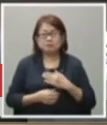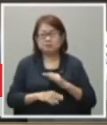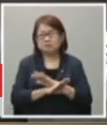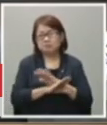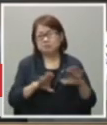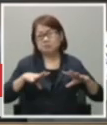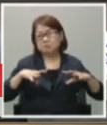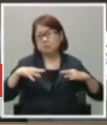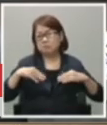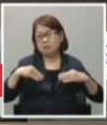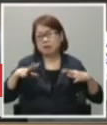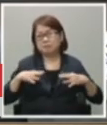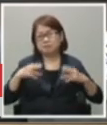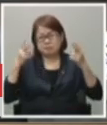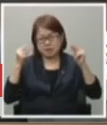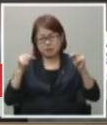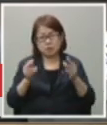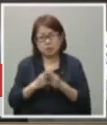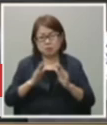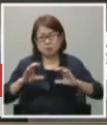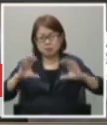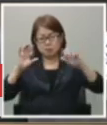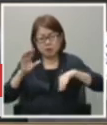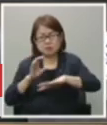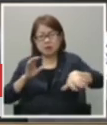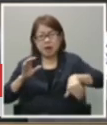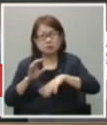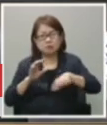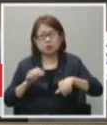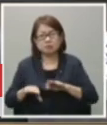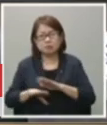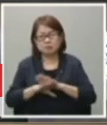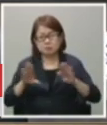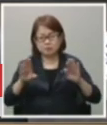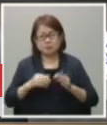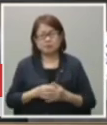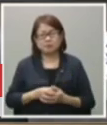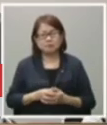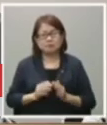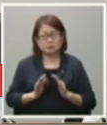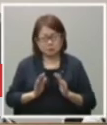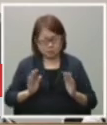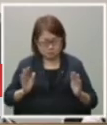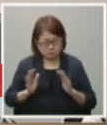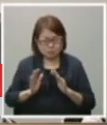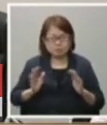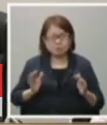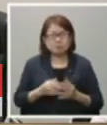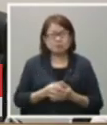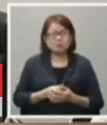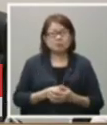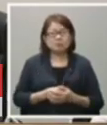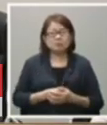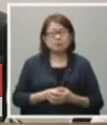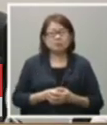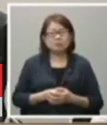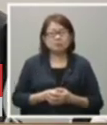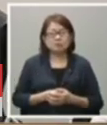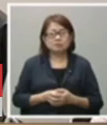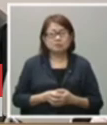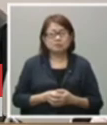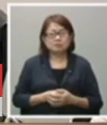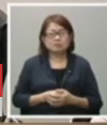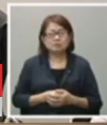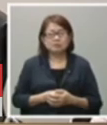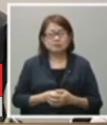างใจพลเอกประยุทธ์จันทร์โอชาและรัฐบาลชุดนี้ให้บริหารประเทศชาติต่อครับขอบพระคุณครับ ครับท่าน